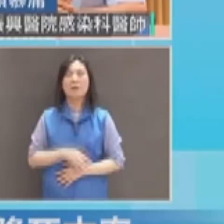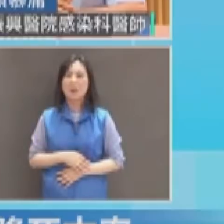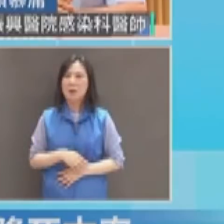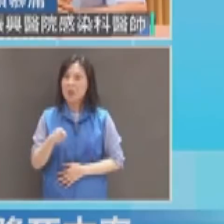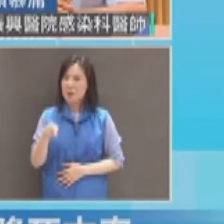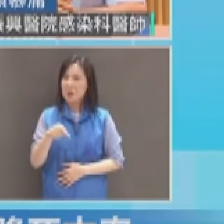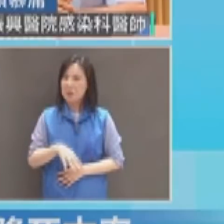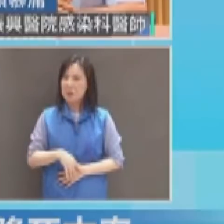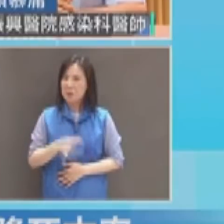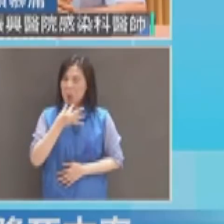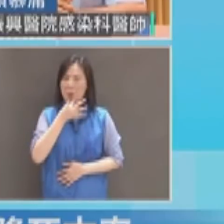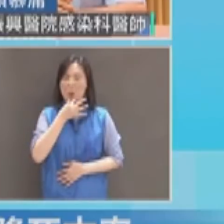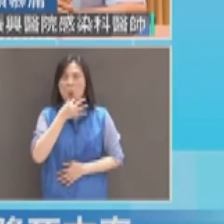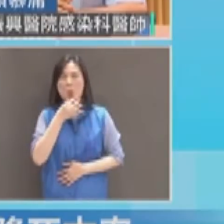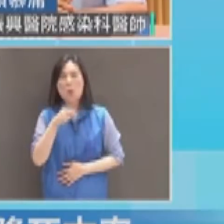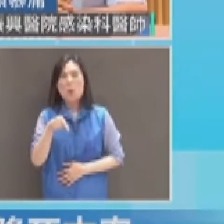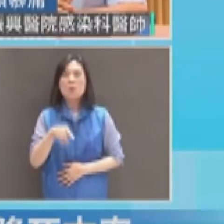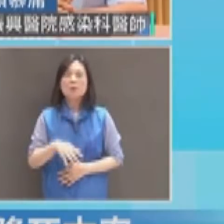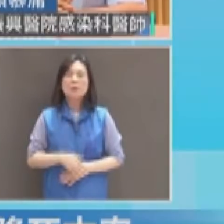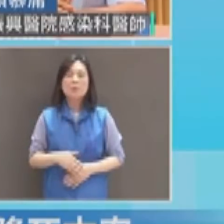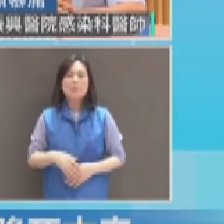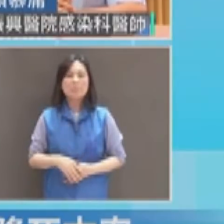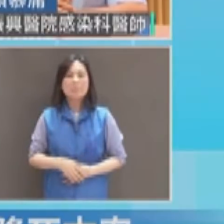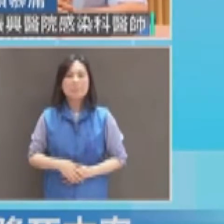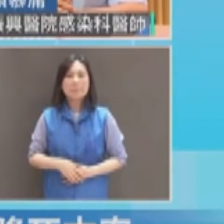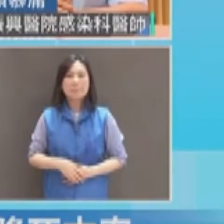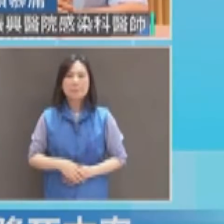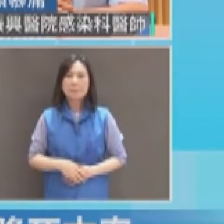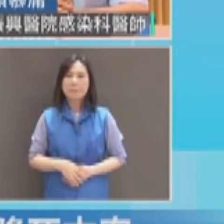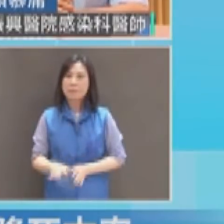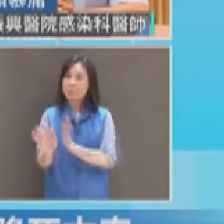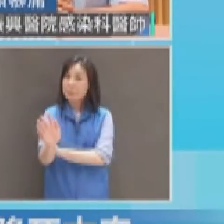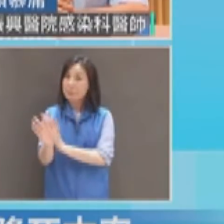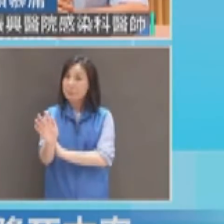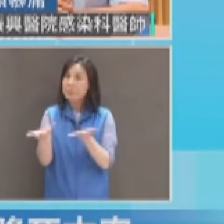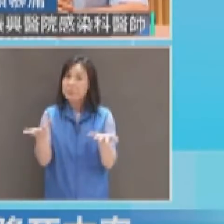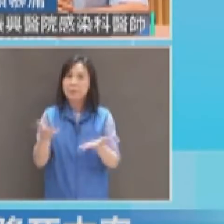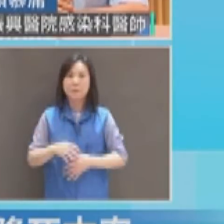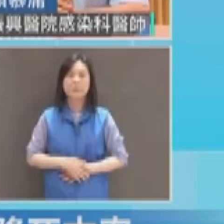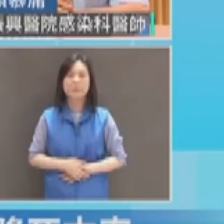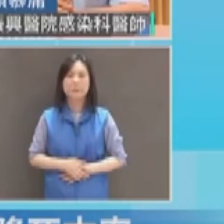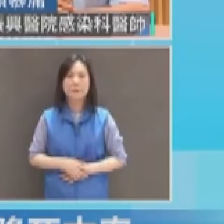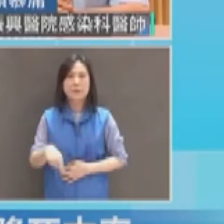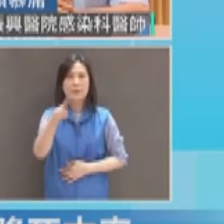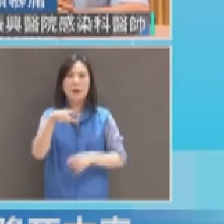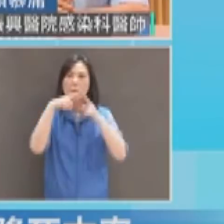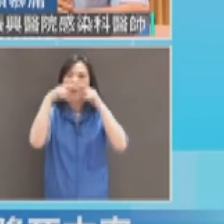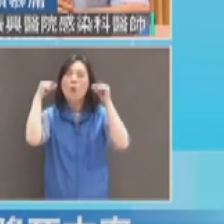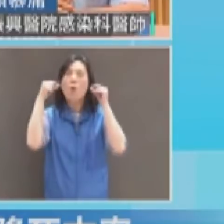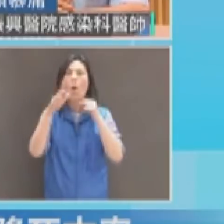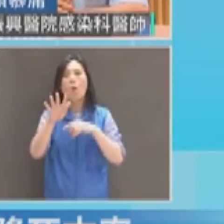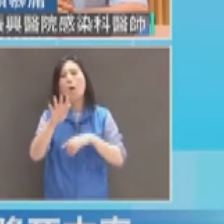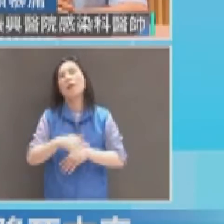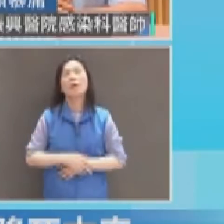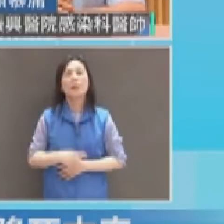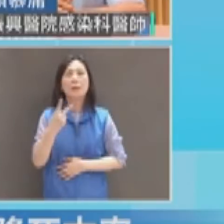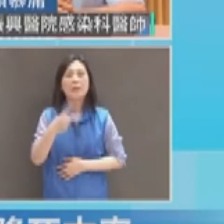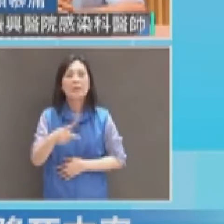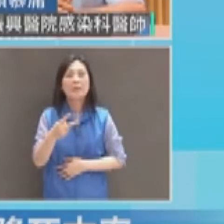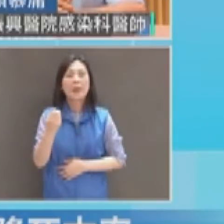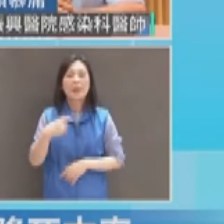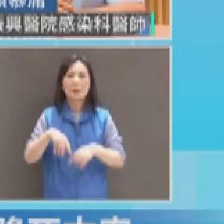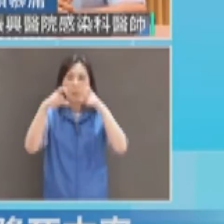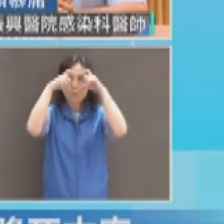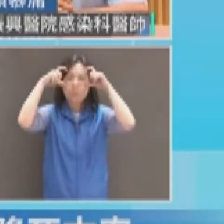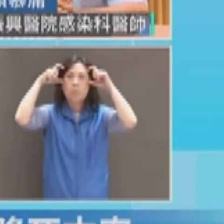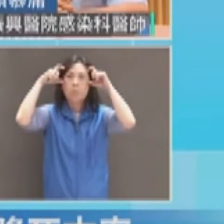能的已经暴露的这个风险区。那我们再看右手这一边，大家现在当然都戴上口罩，而且非常流行的是戴上眼